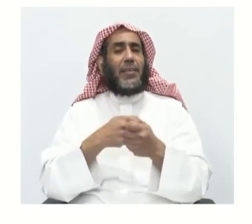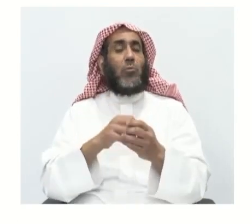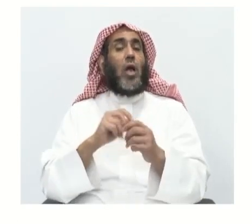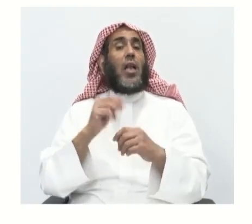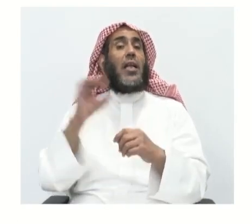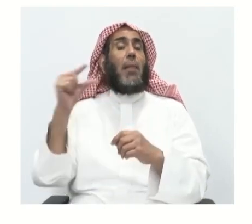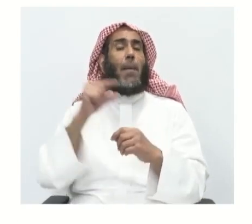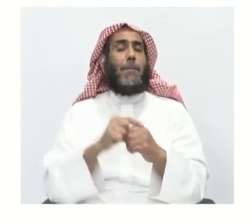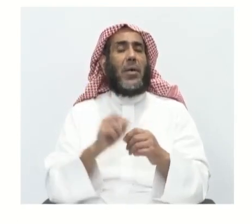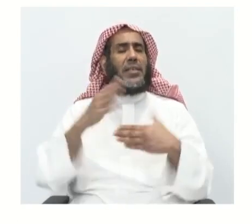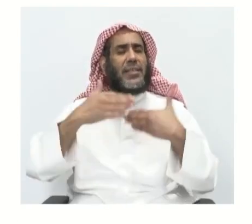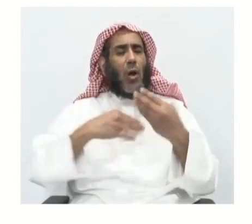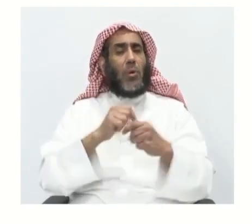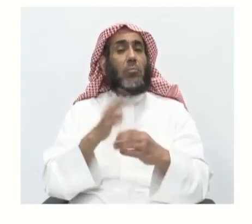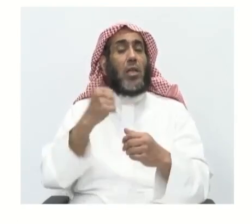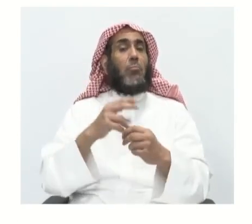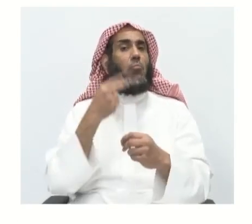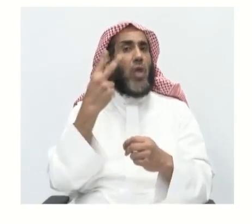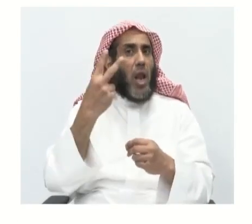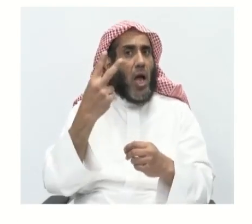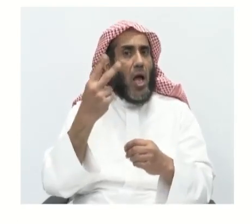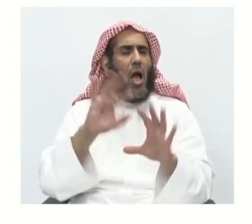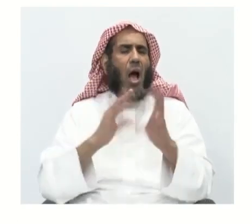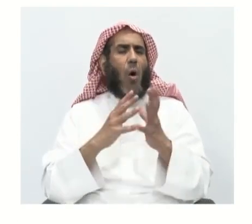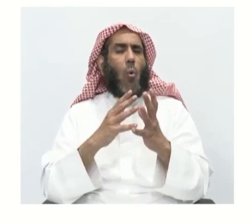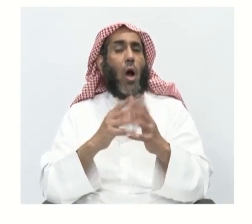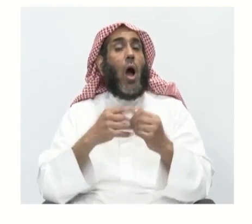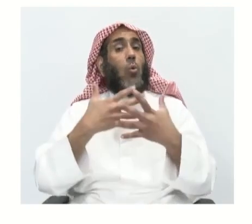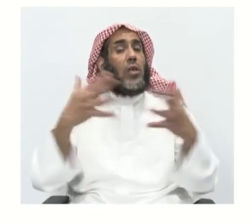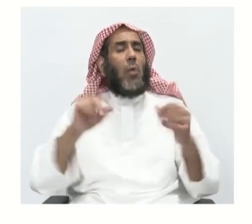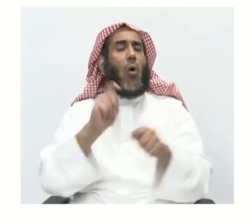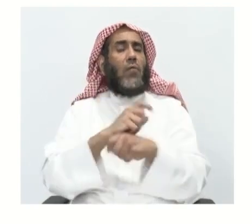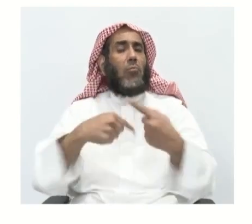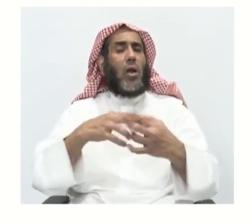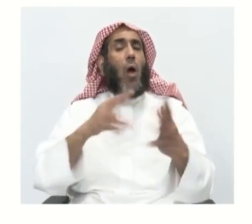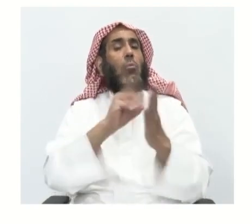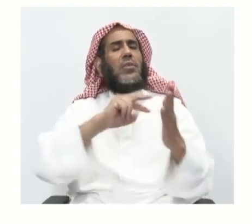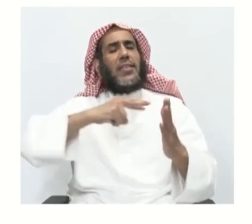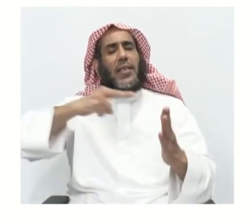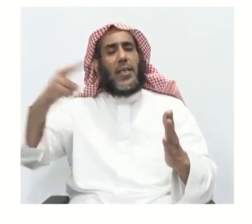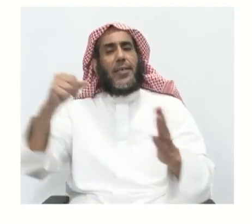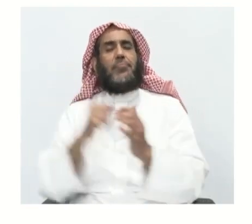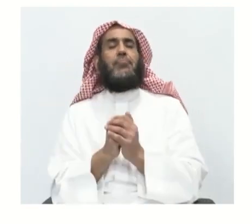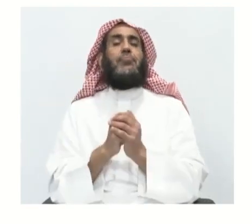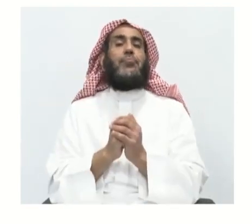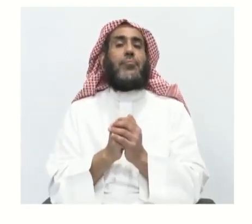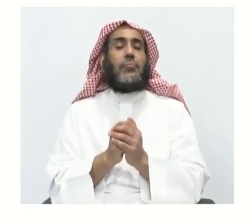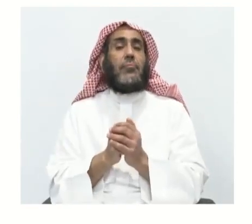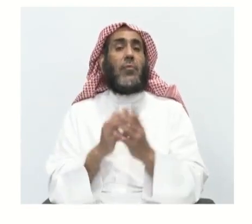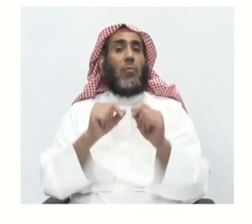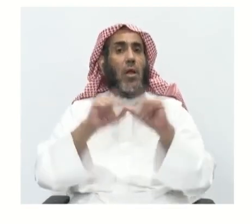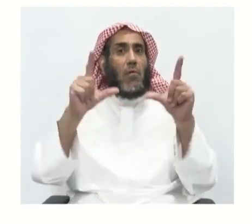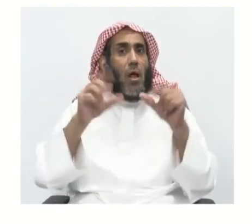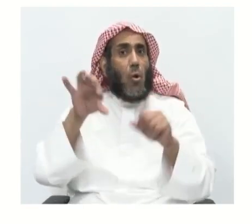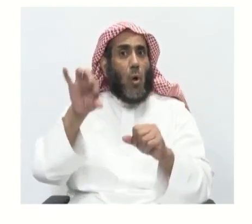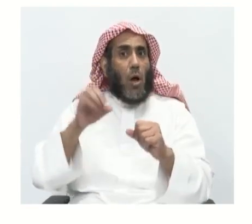الكلمه يعني التقل بان ناتي بالمثنى او الجمع او الفعل المضارع او المصدر الى اخره فما ظهرت فيه